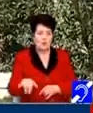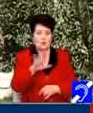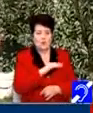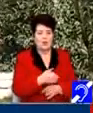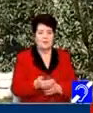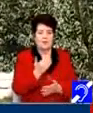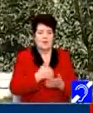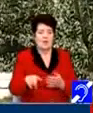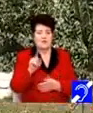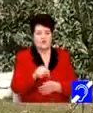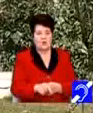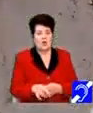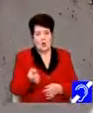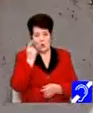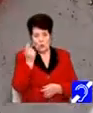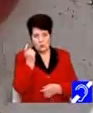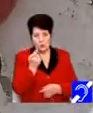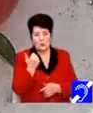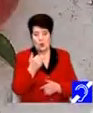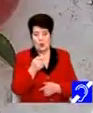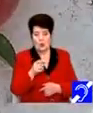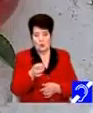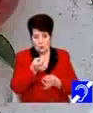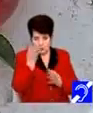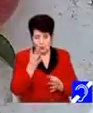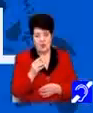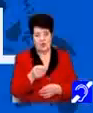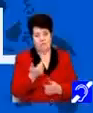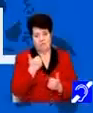terenul pentru acea agricultură inteligentă spre care tindem.